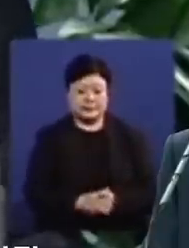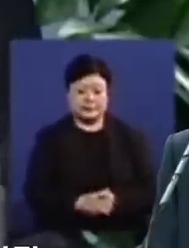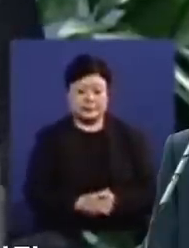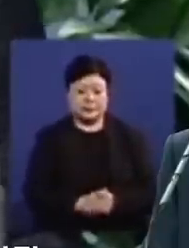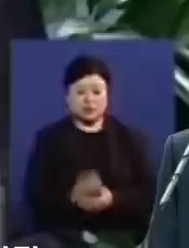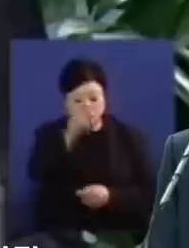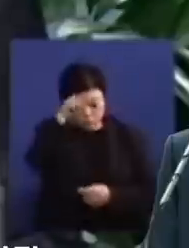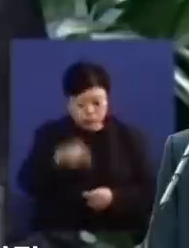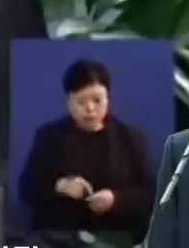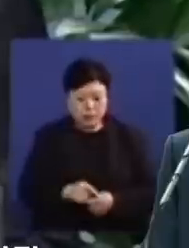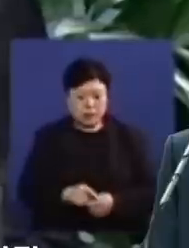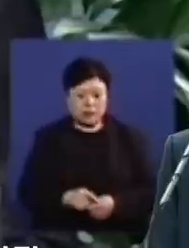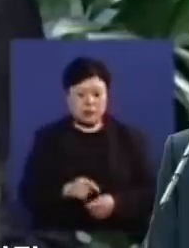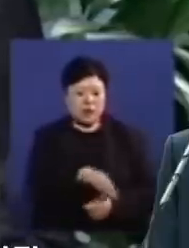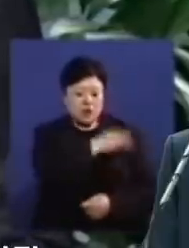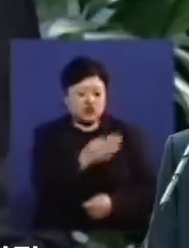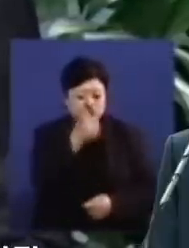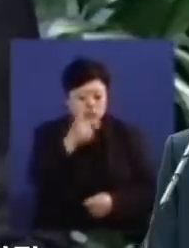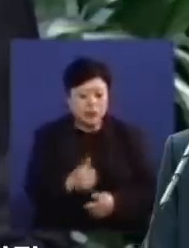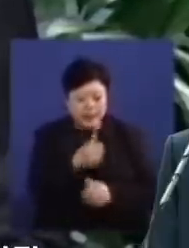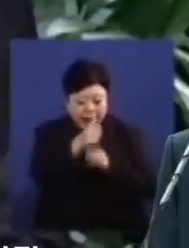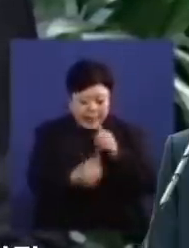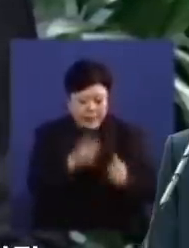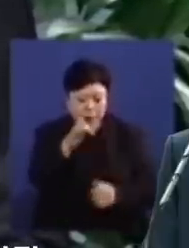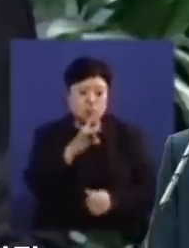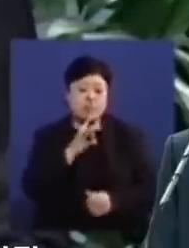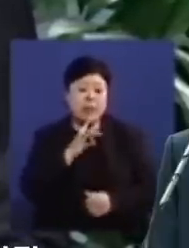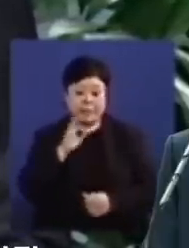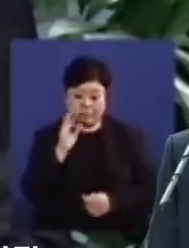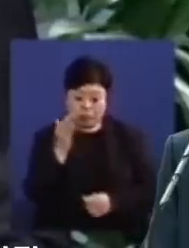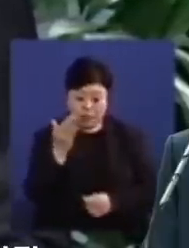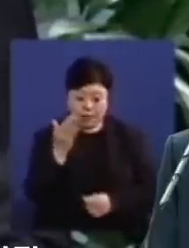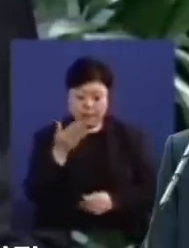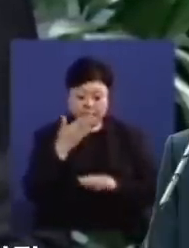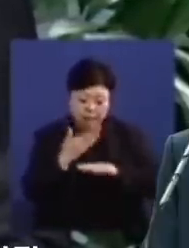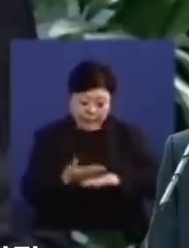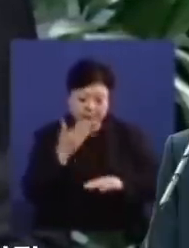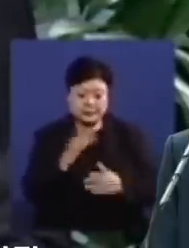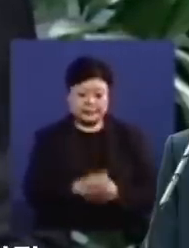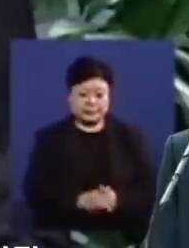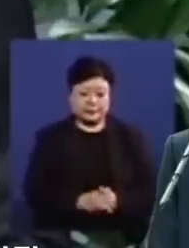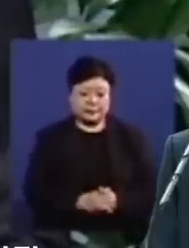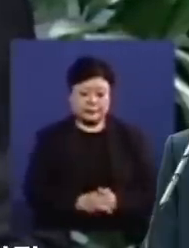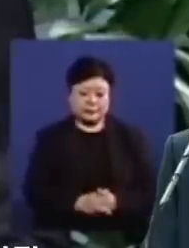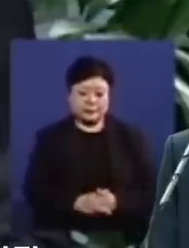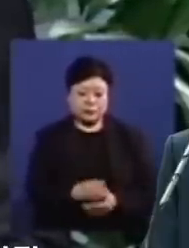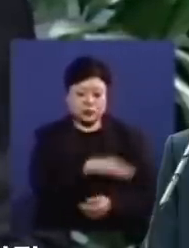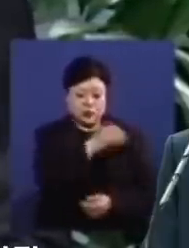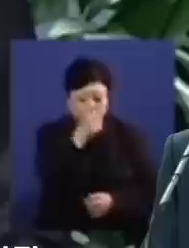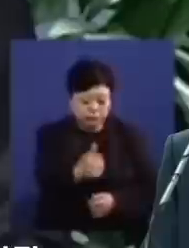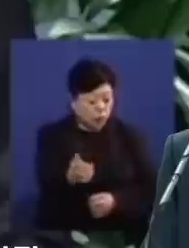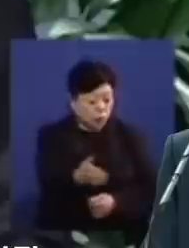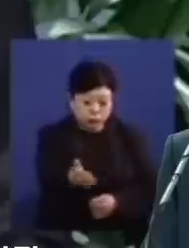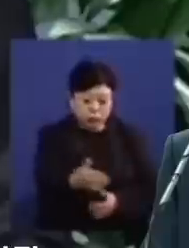우주의 주권자는 한 분밖에 계시지 않습니다. 거기에 다른 주권자가 있을 수 없습니다.